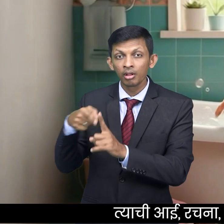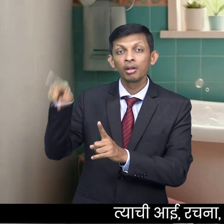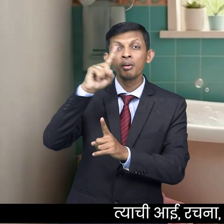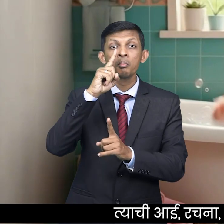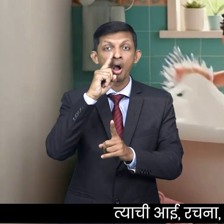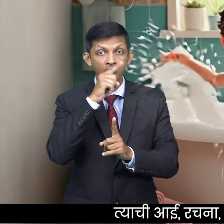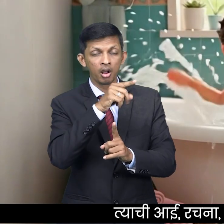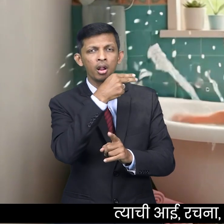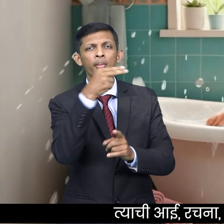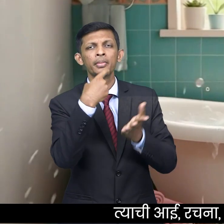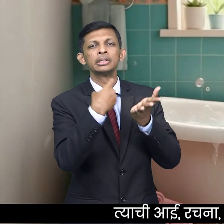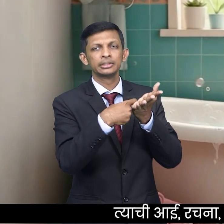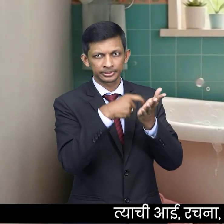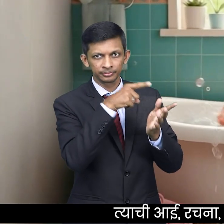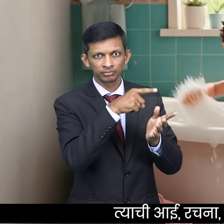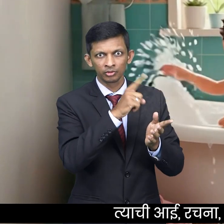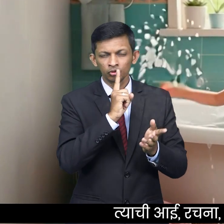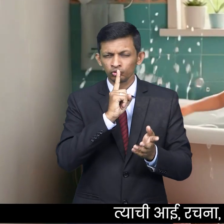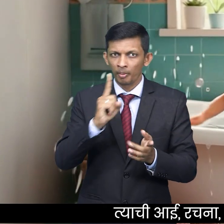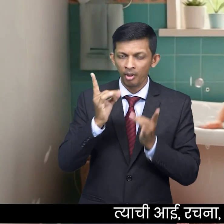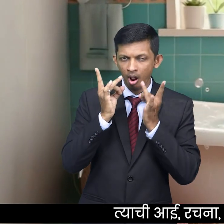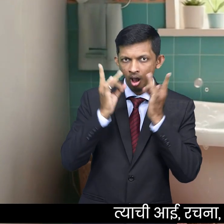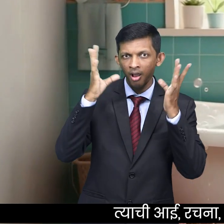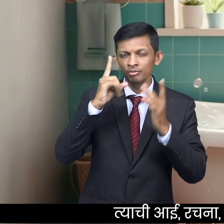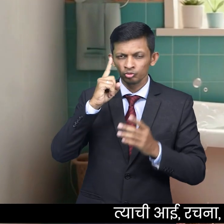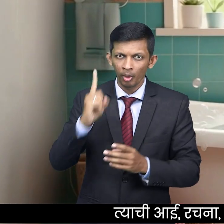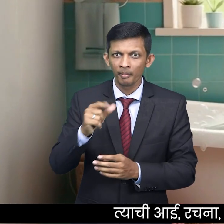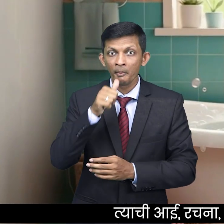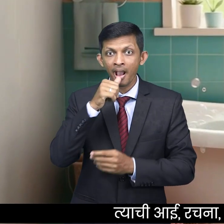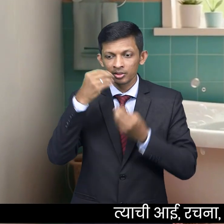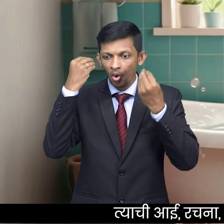त्याची आई रचना ओरडली, रघु, पाणी वाया घालवू नकोस.